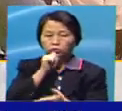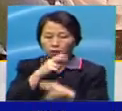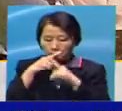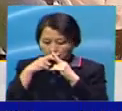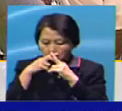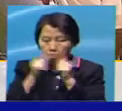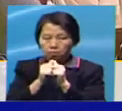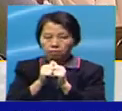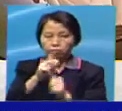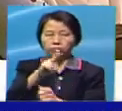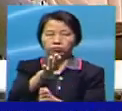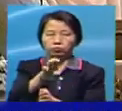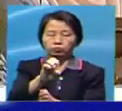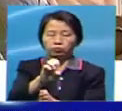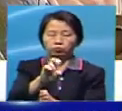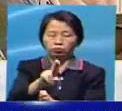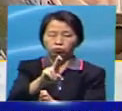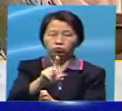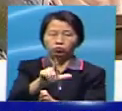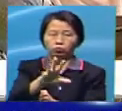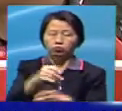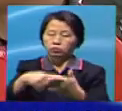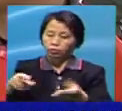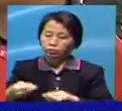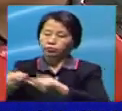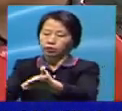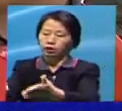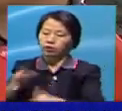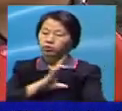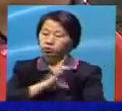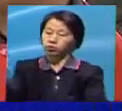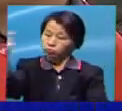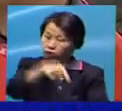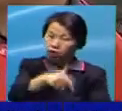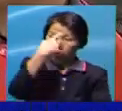melibatkan buli, malah membuka ruang kepada polis menyiasat sekiranya perlu.